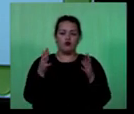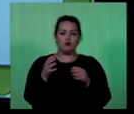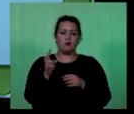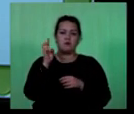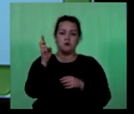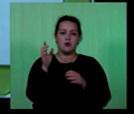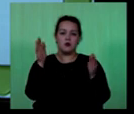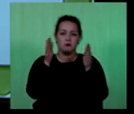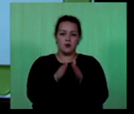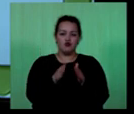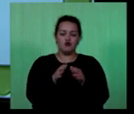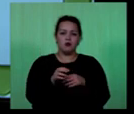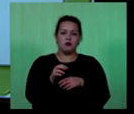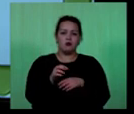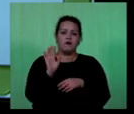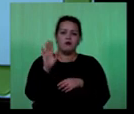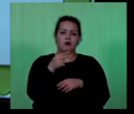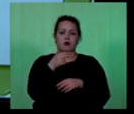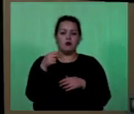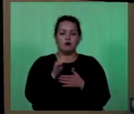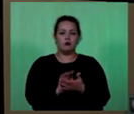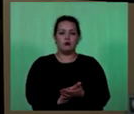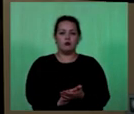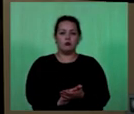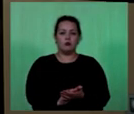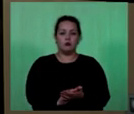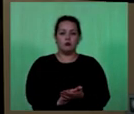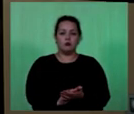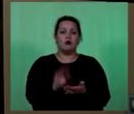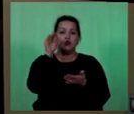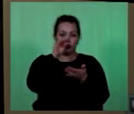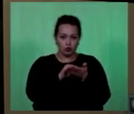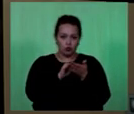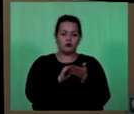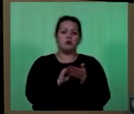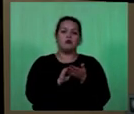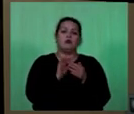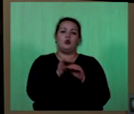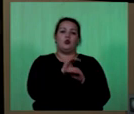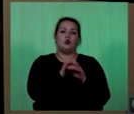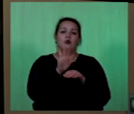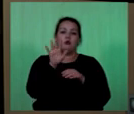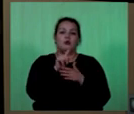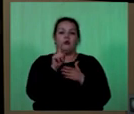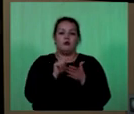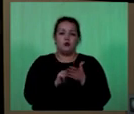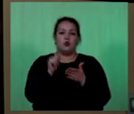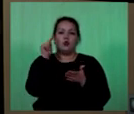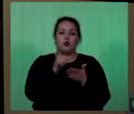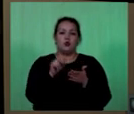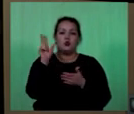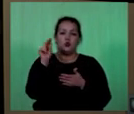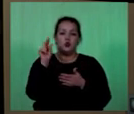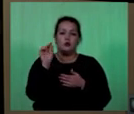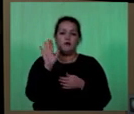меньше в равно ставили молодцы пятый вопрос укажи число